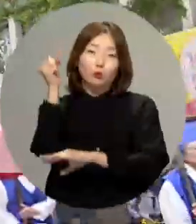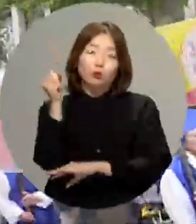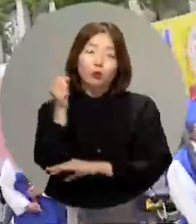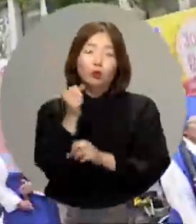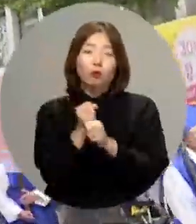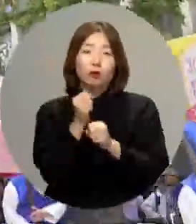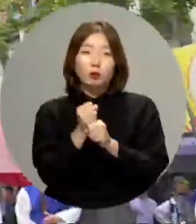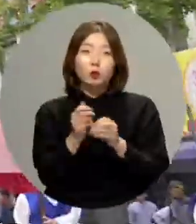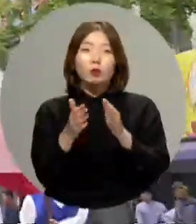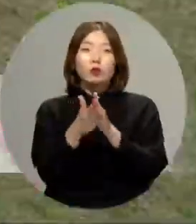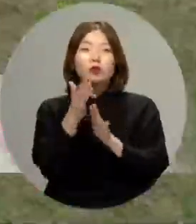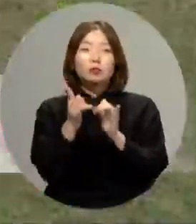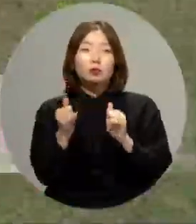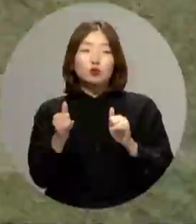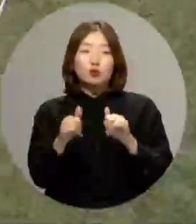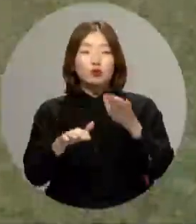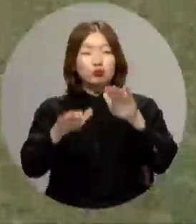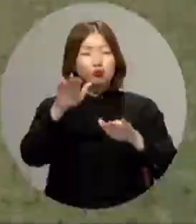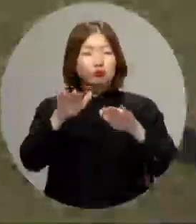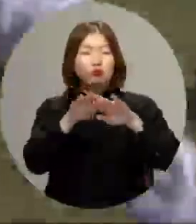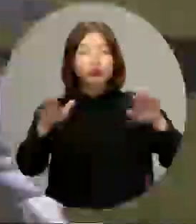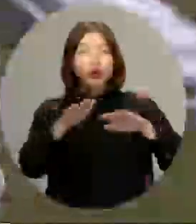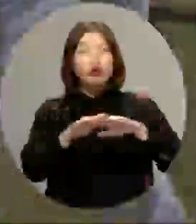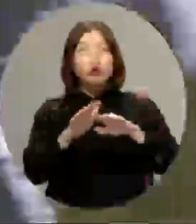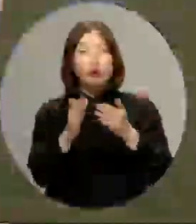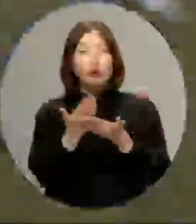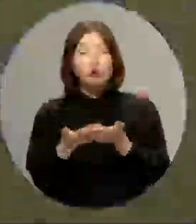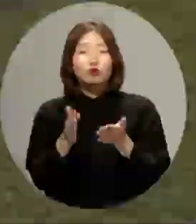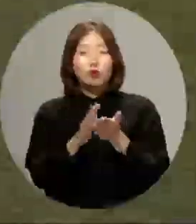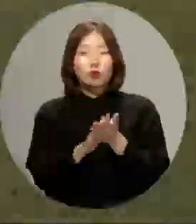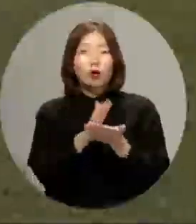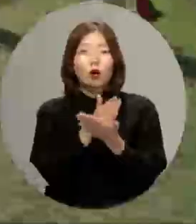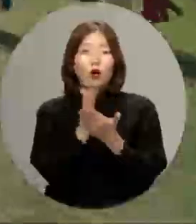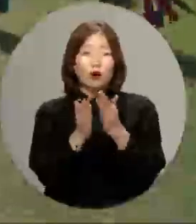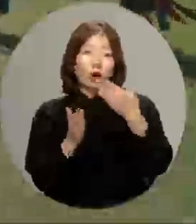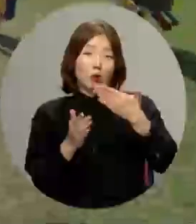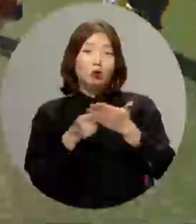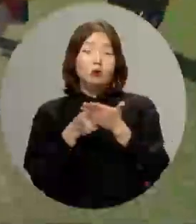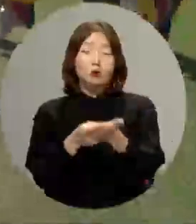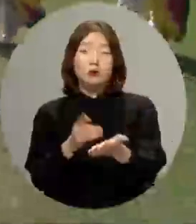발굴, 시민 문화공간 불균형 해소 등 9개 사업이 추진될 예정입니다.